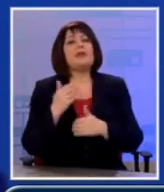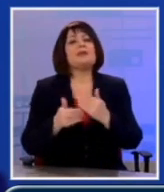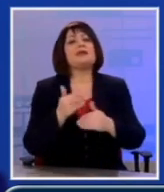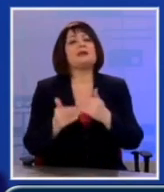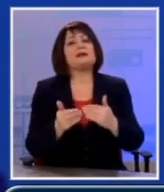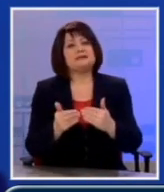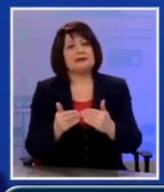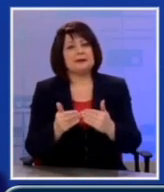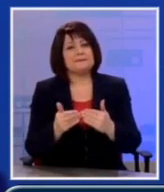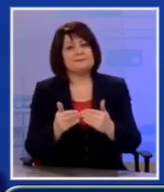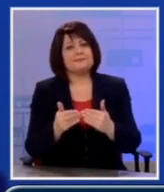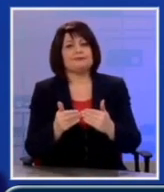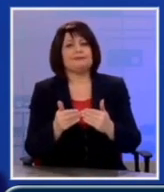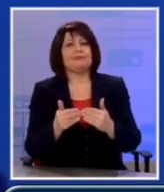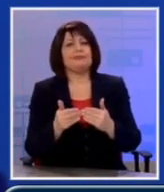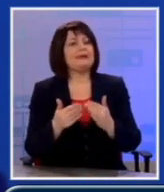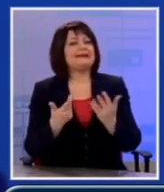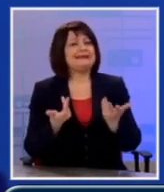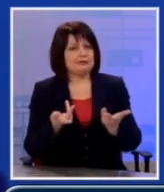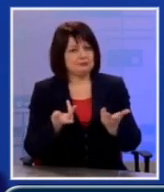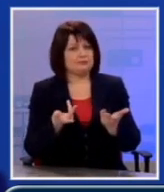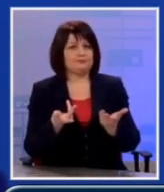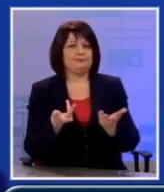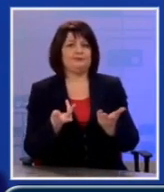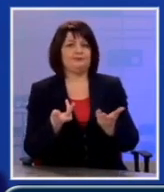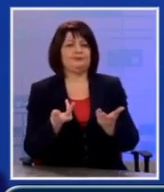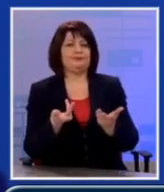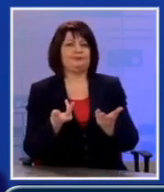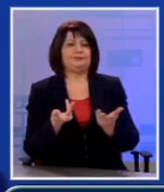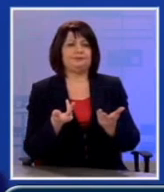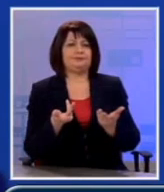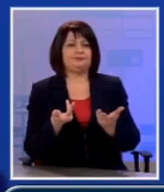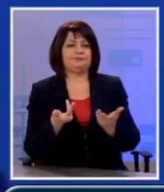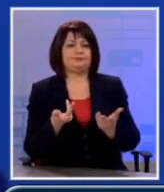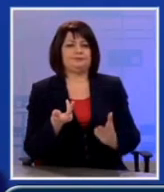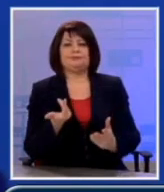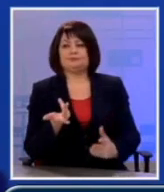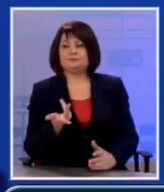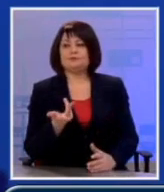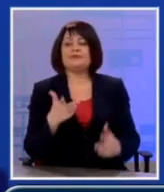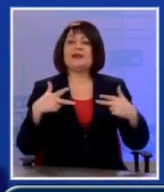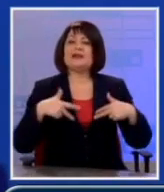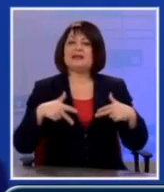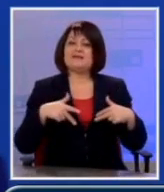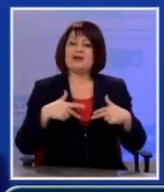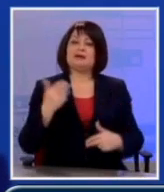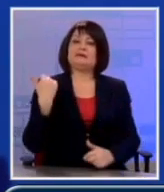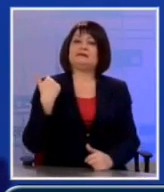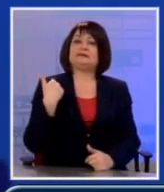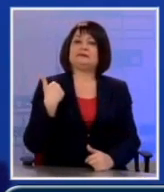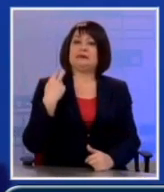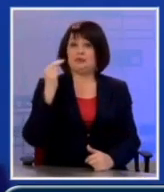διαδικασία στην λογική που μας προσκάλεσε και η κυβέρνηση δια